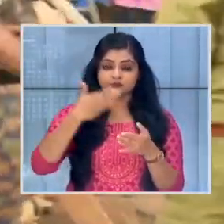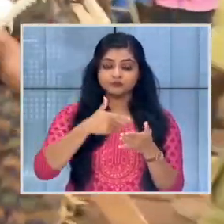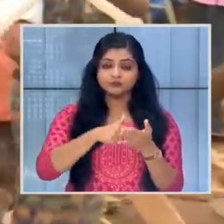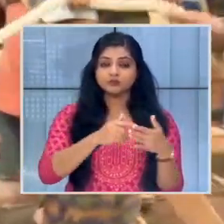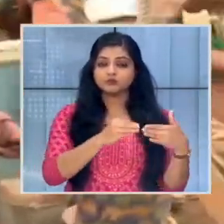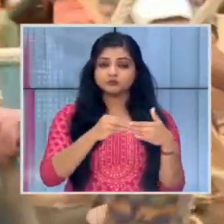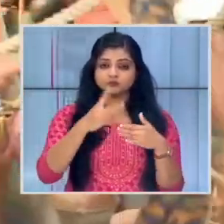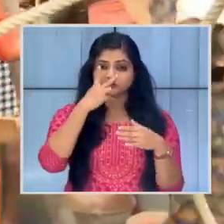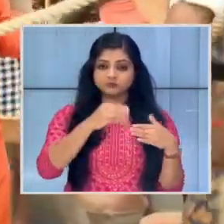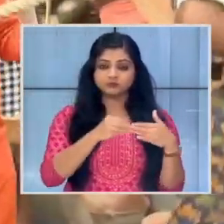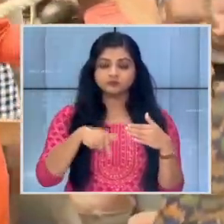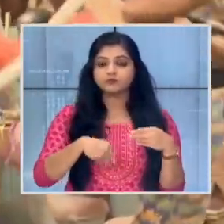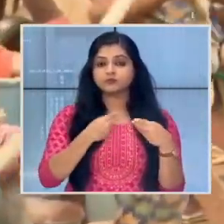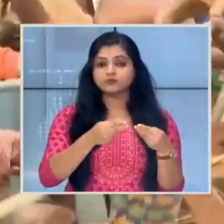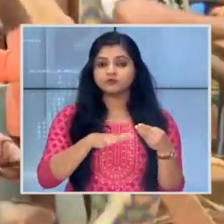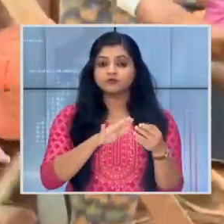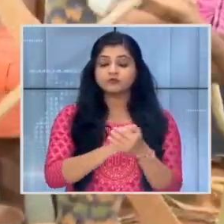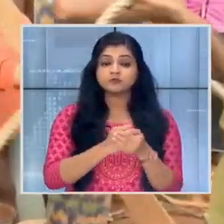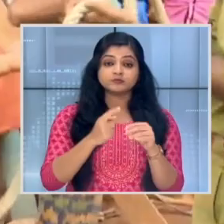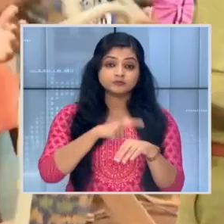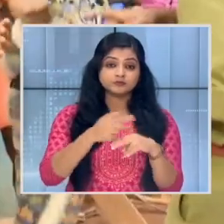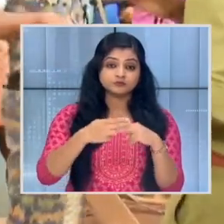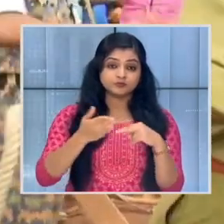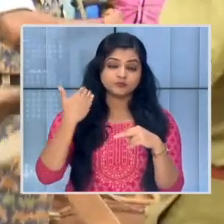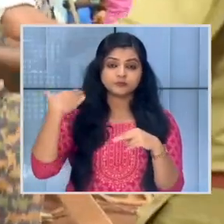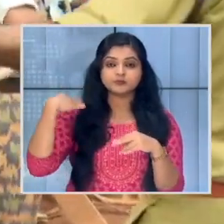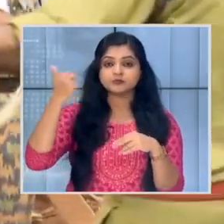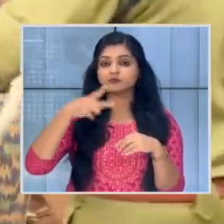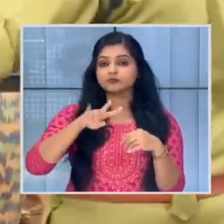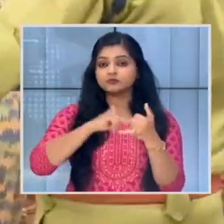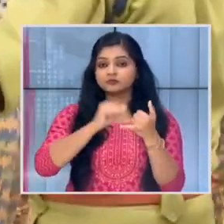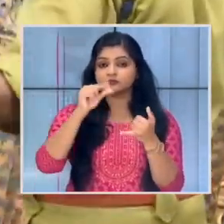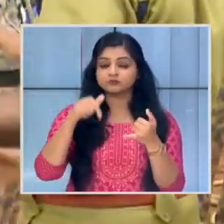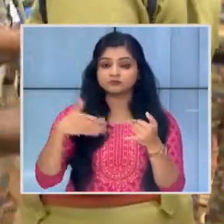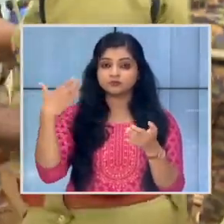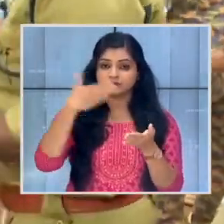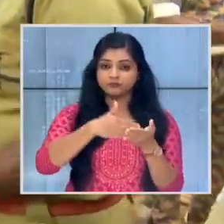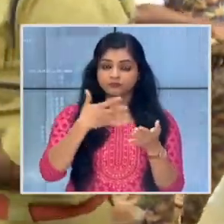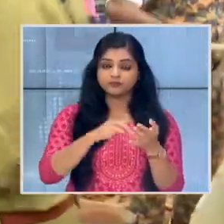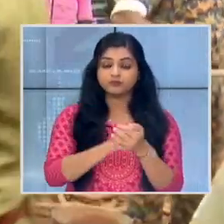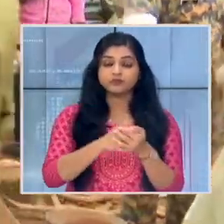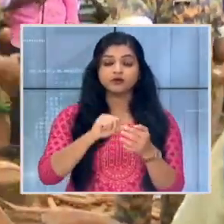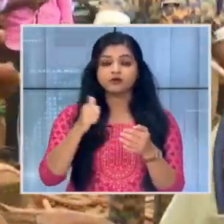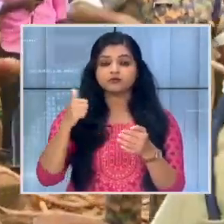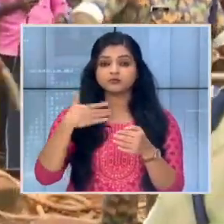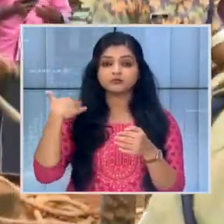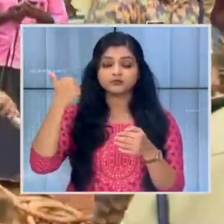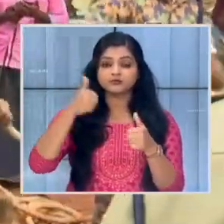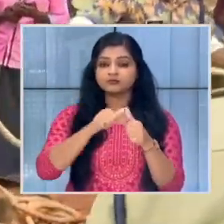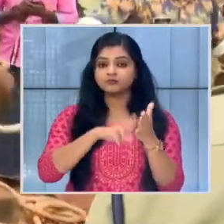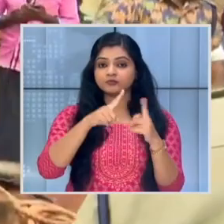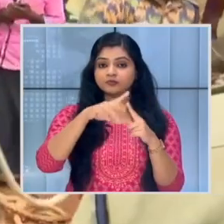നൽകിക്കൊണ്ടാണ് ഈ പരിപാടി നോക്കുന്നത്. അല്പസമയം മുൻപ് മന്ത്രി വി ശിവൻകുട്ടി ഇവിടെ സ്ഥലം സന്ദർശിച്ചിരുന്നു. മറ്റ് മന്ത്രിമാരായ GR അനിൽ, ആന്റണി രാജു